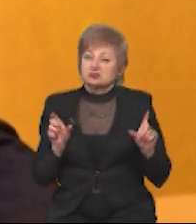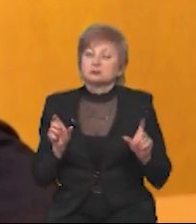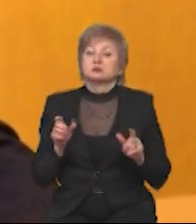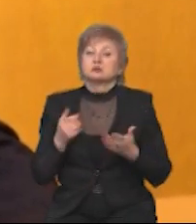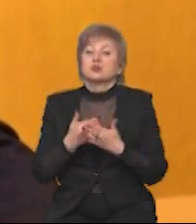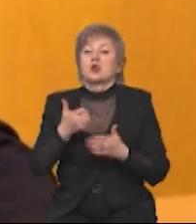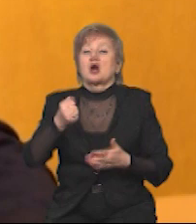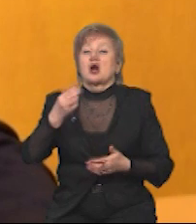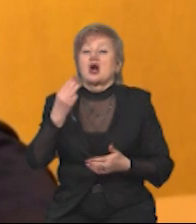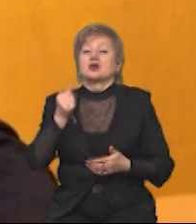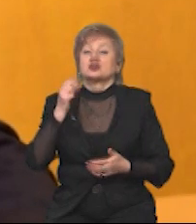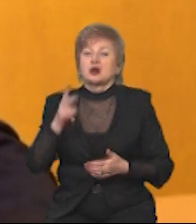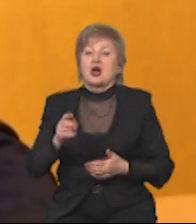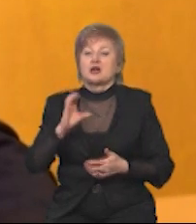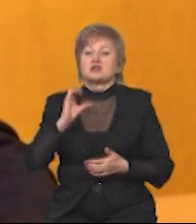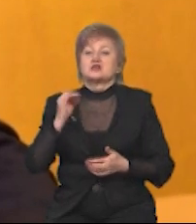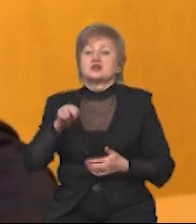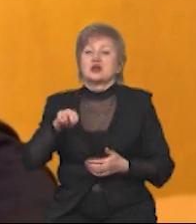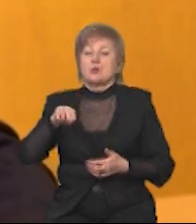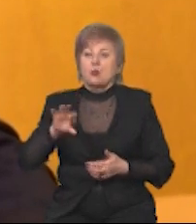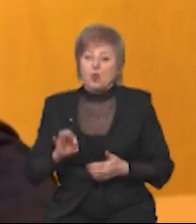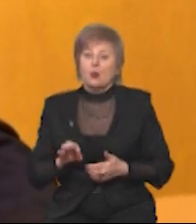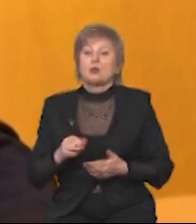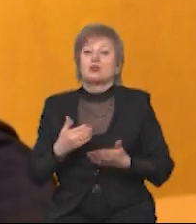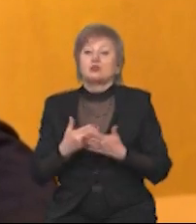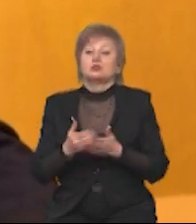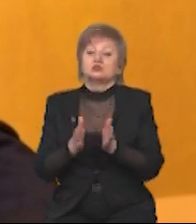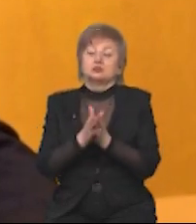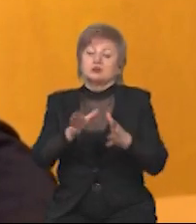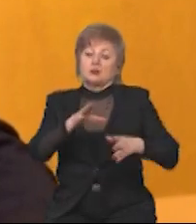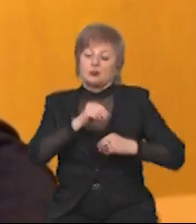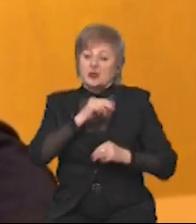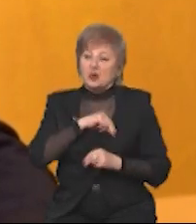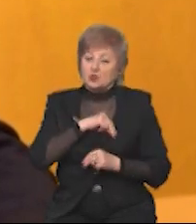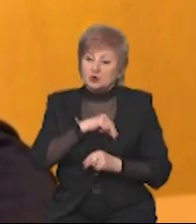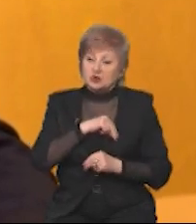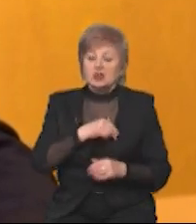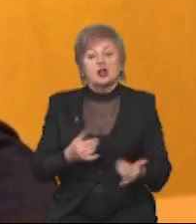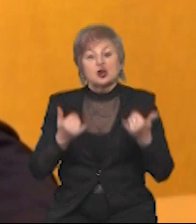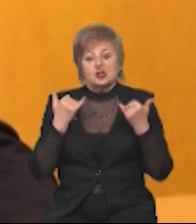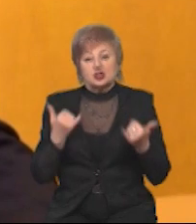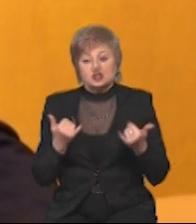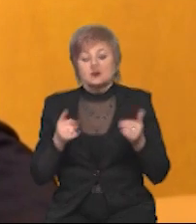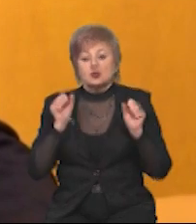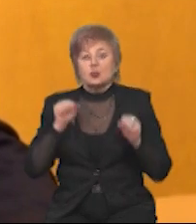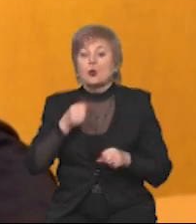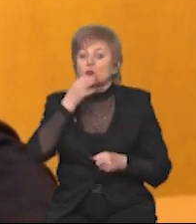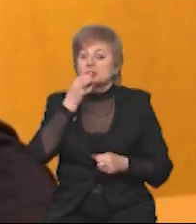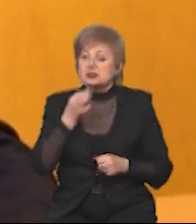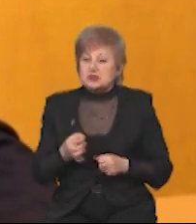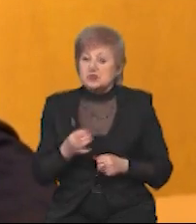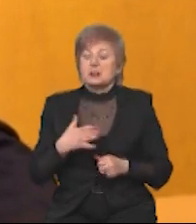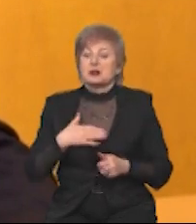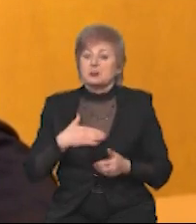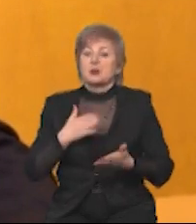таких як Ашан, Сільпо, Фора, закликом про співпрацю. Сьогодні можу сказати, що ми